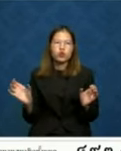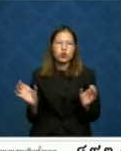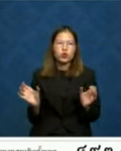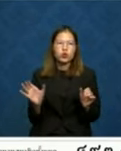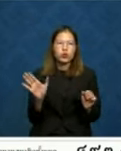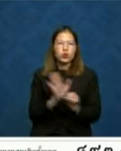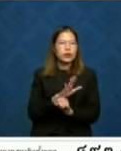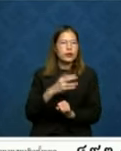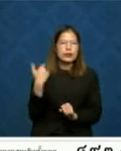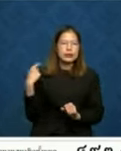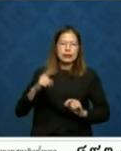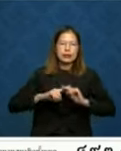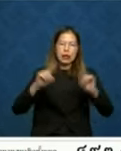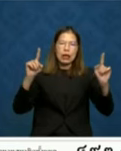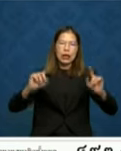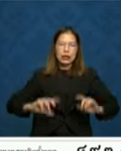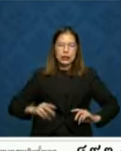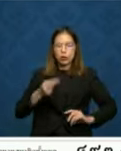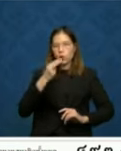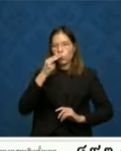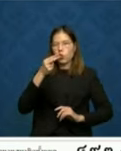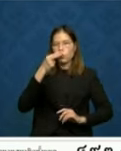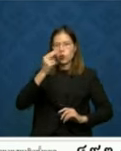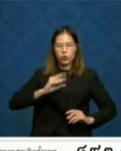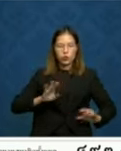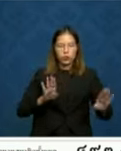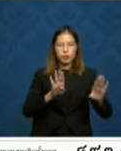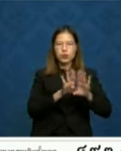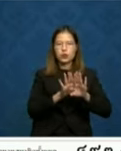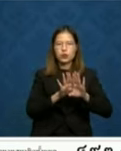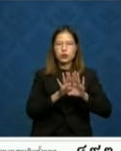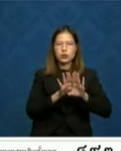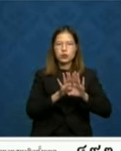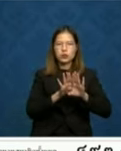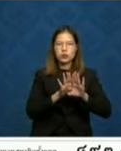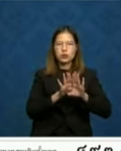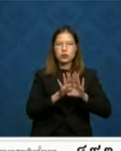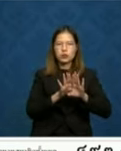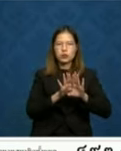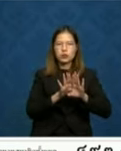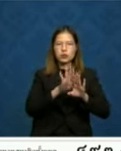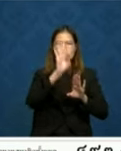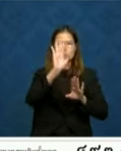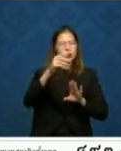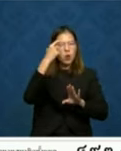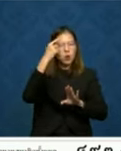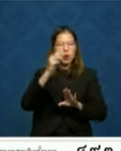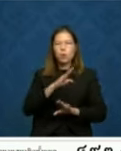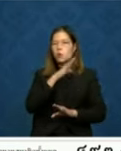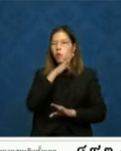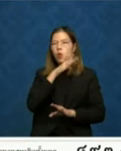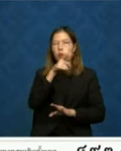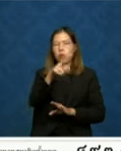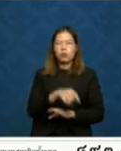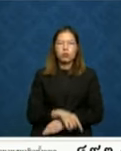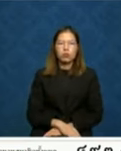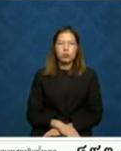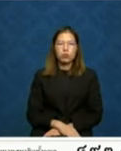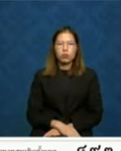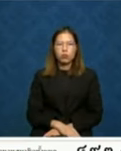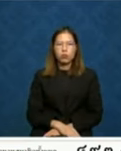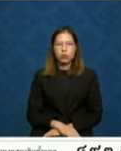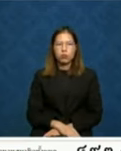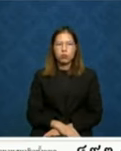ต่บุหรี่นี่ปิดไว้มารยานะครับแล้ว